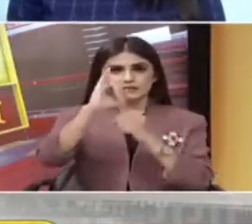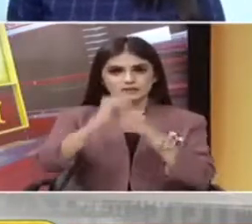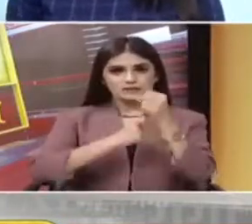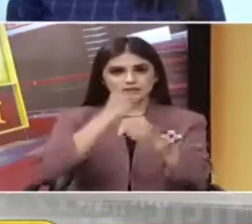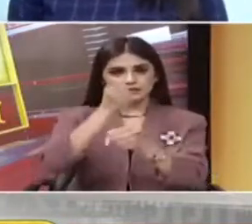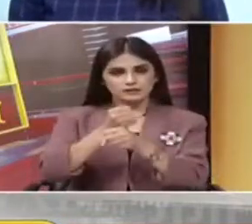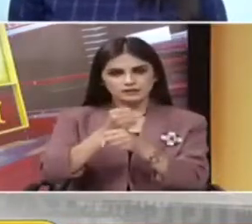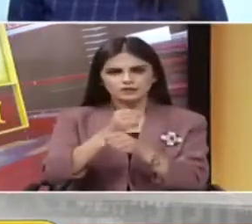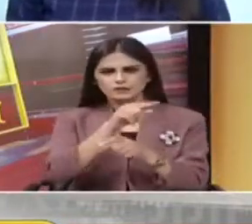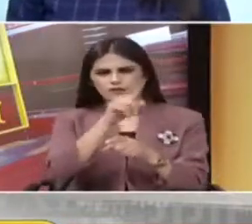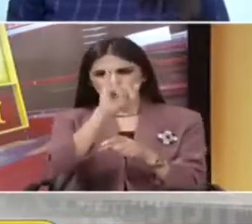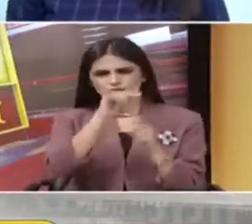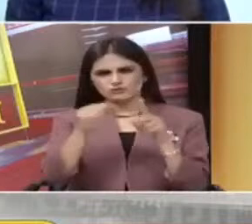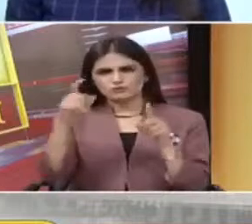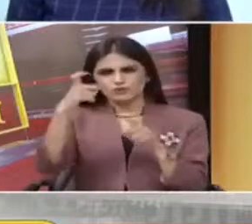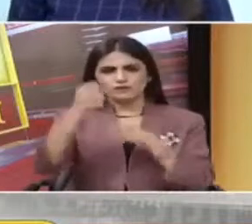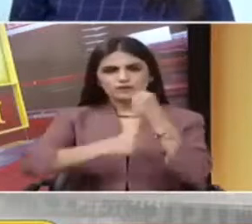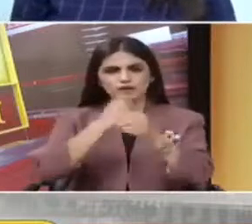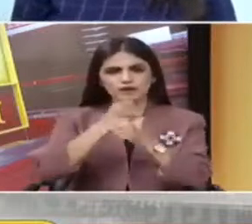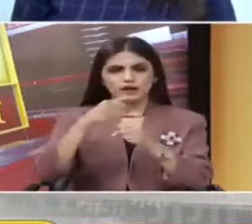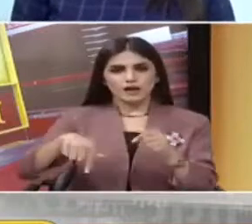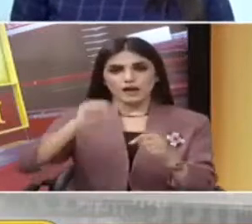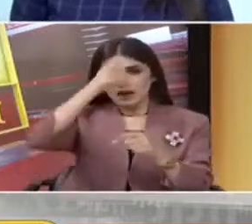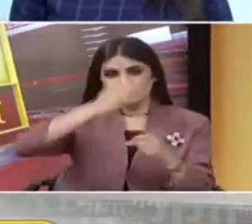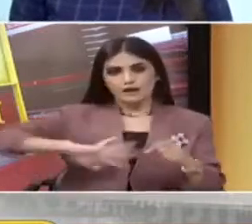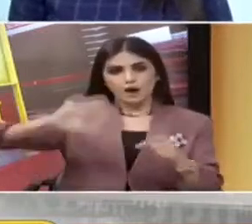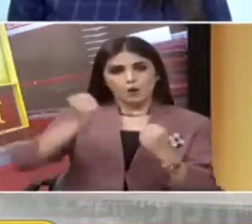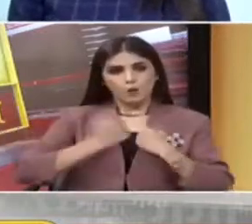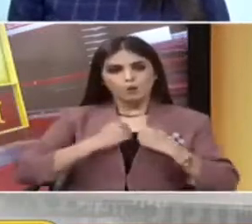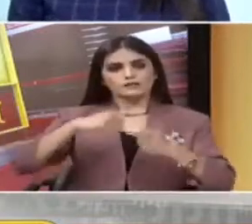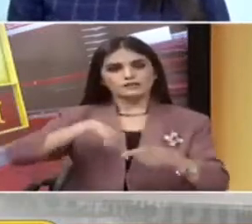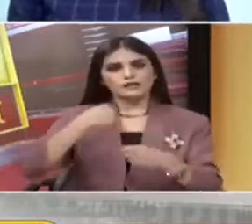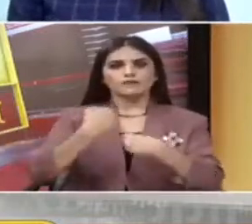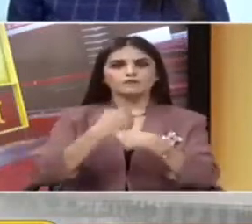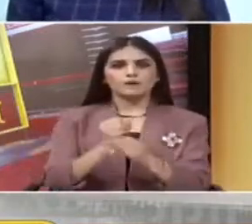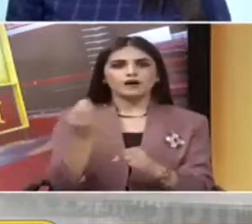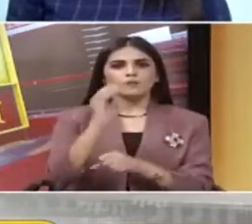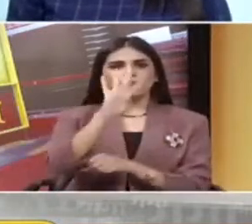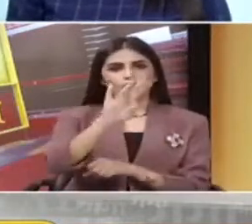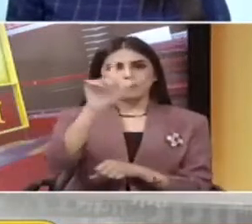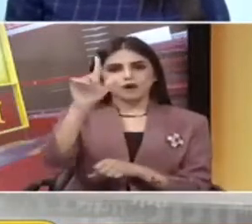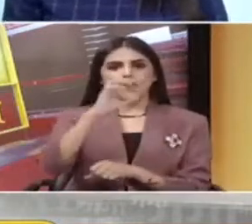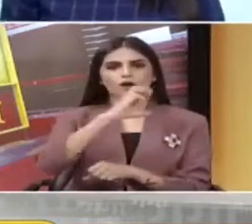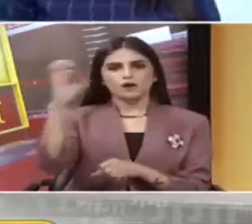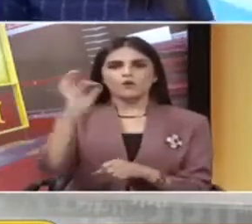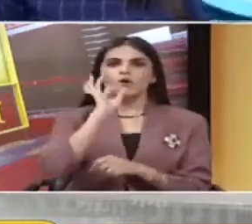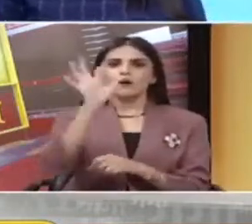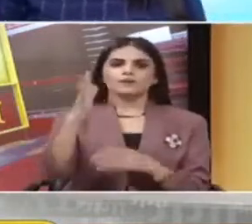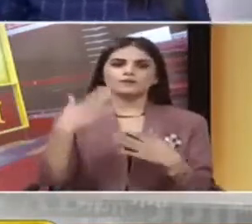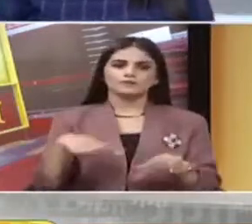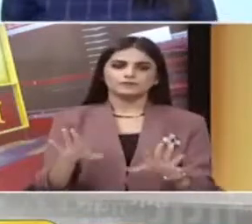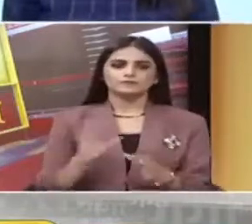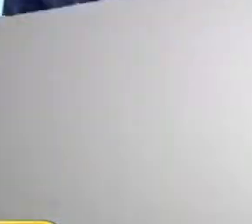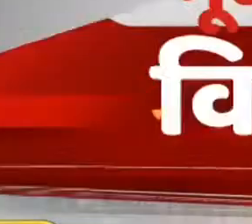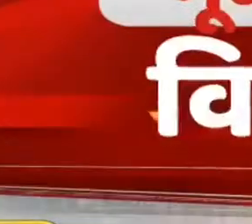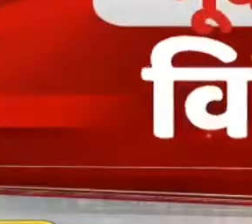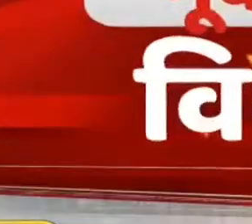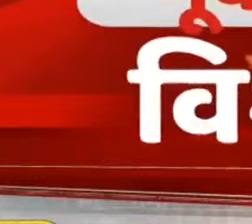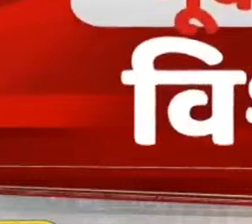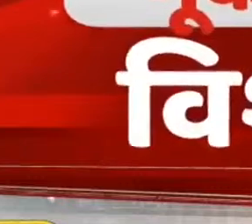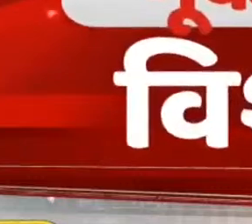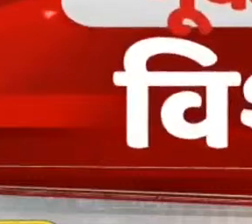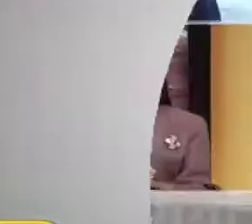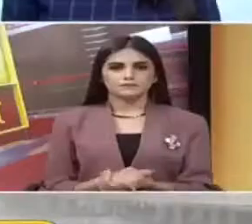सात छह सालों में इंडस्ट्री को बढ़ावा देने के लिए चार लाख करोड़ का आर्डर दिया है